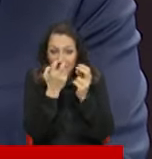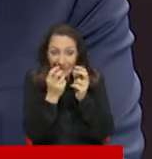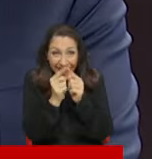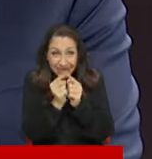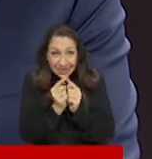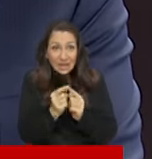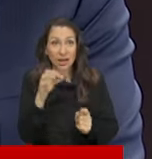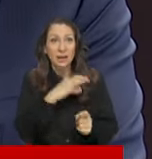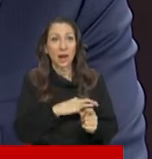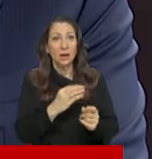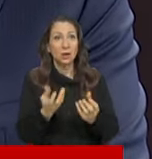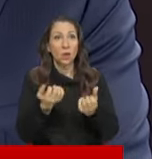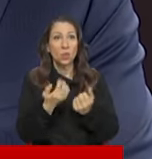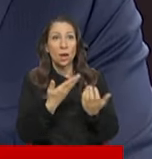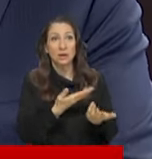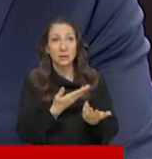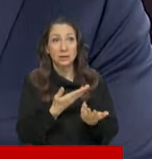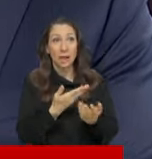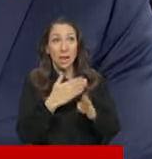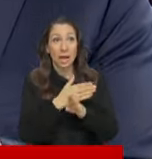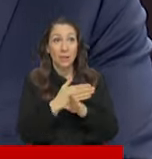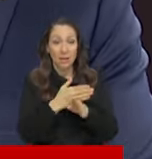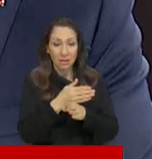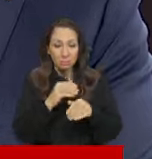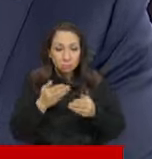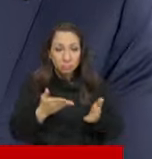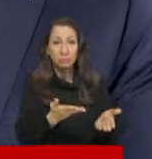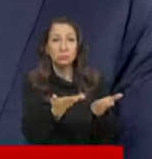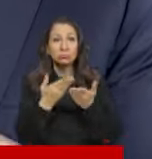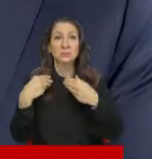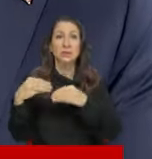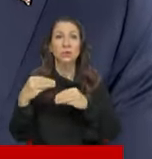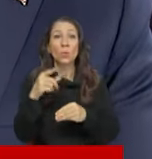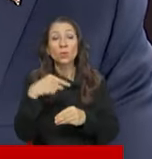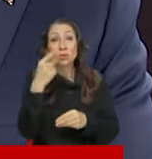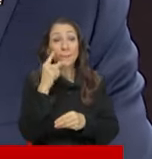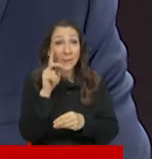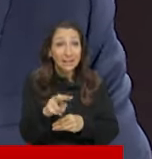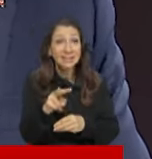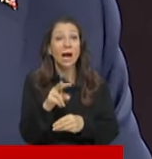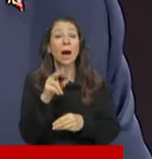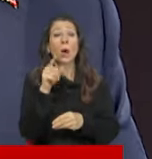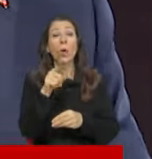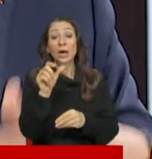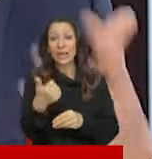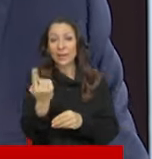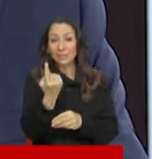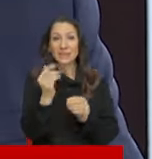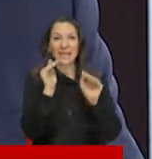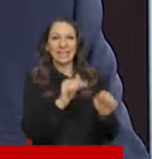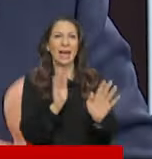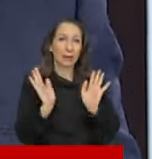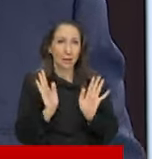kar marşlarını ortaya koyarak ekmek üretiyorlar ekmek satıyorlar Bu açıdan baktığınızda onlar için bu çok kıymetli bir